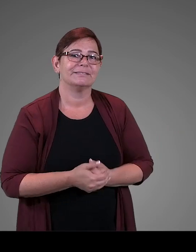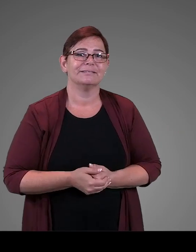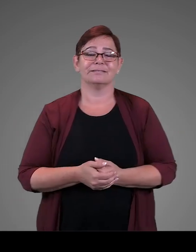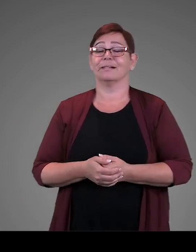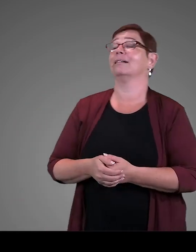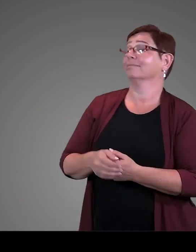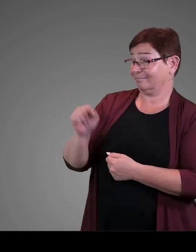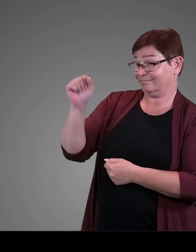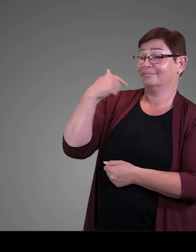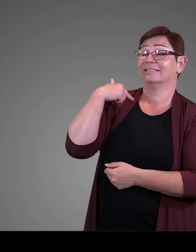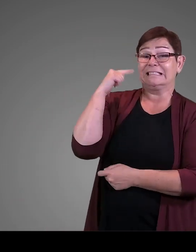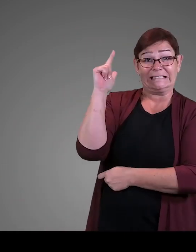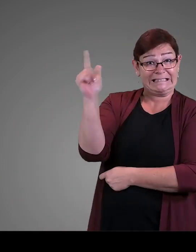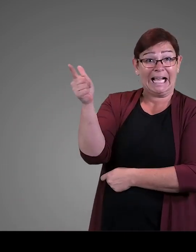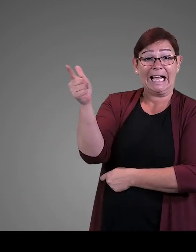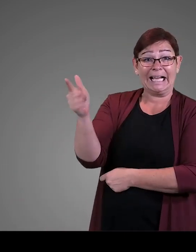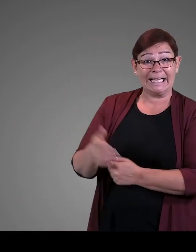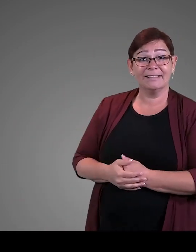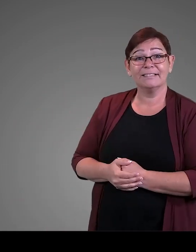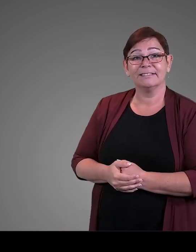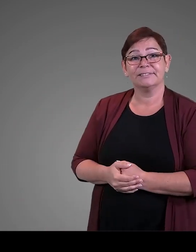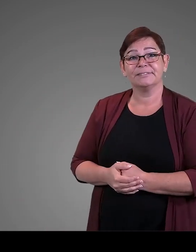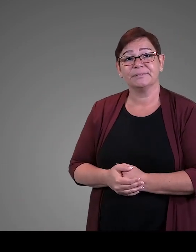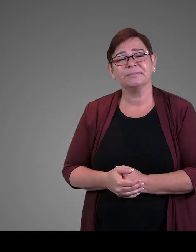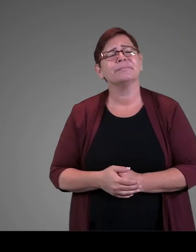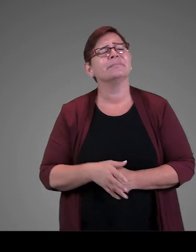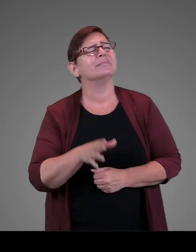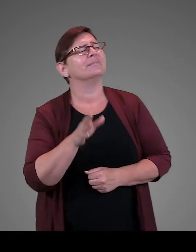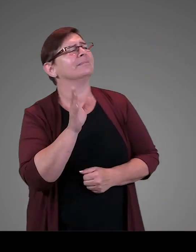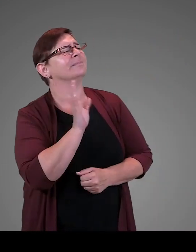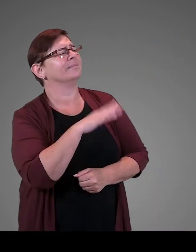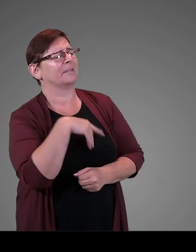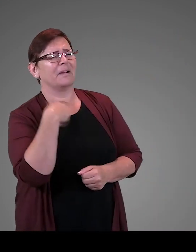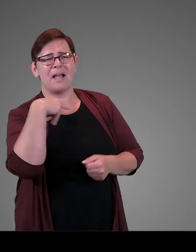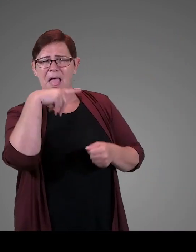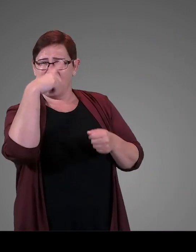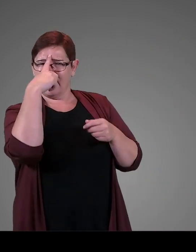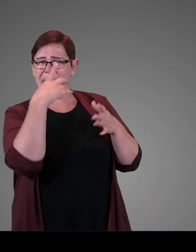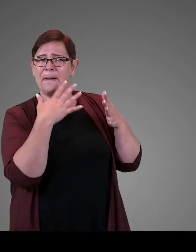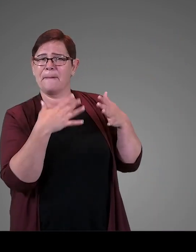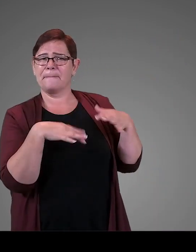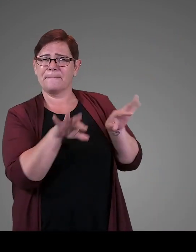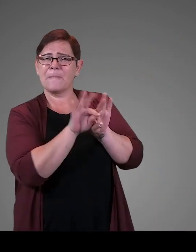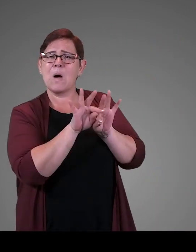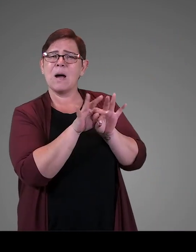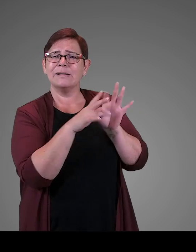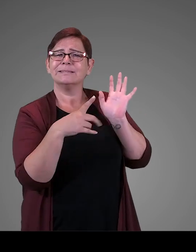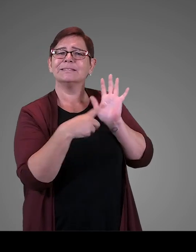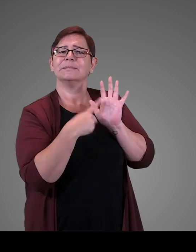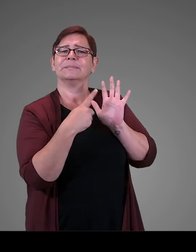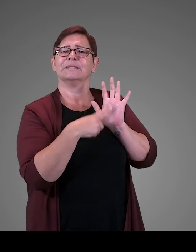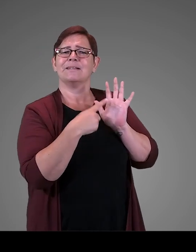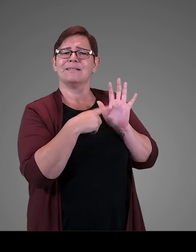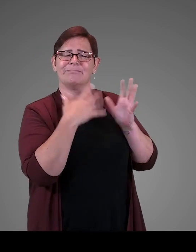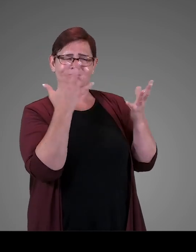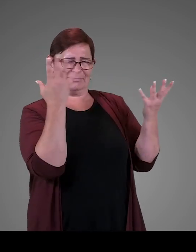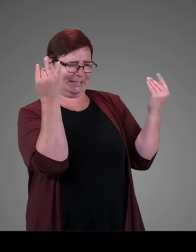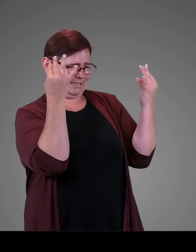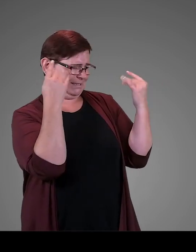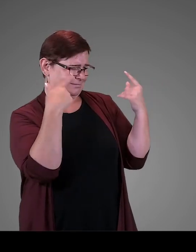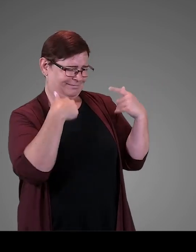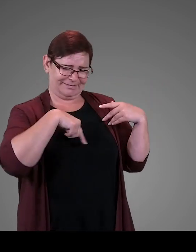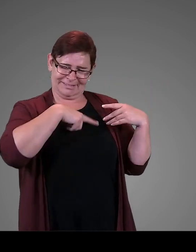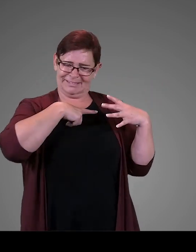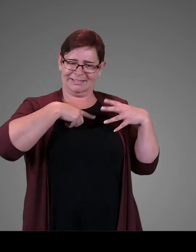voilà, j'appuie ça. Oh, I just wanted to say, I think it's also important sometimes to think about ourselves as a category